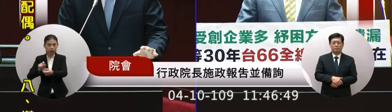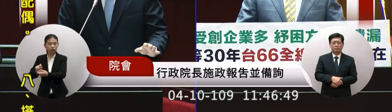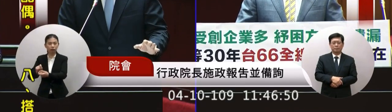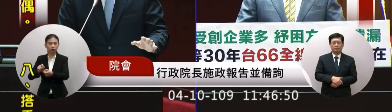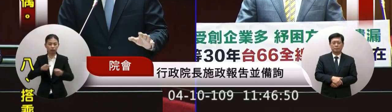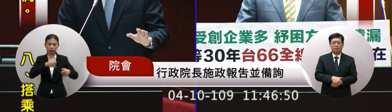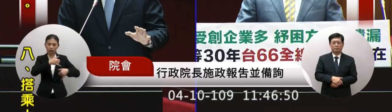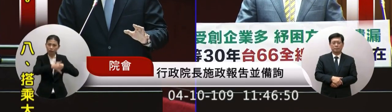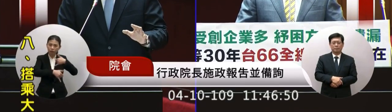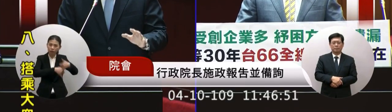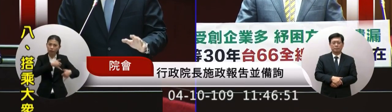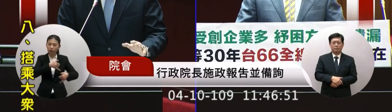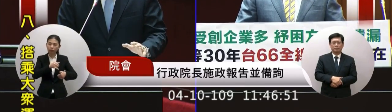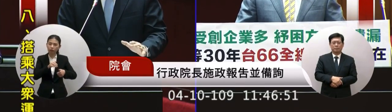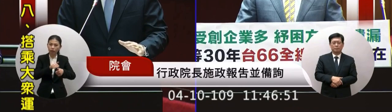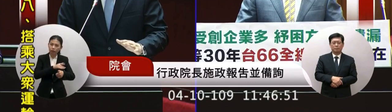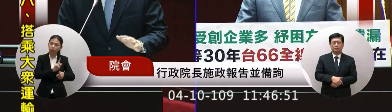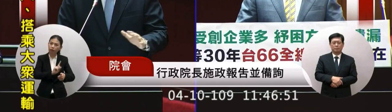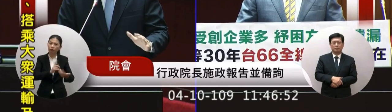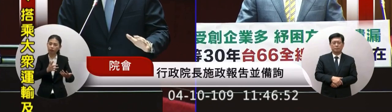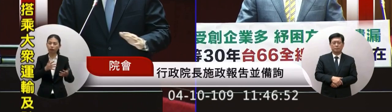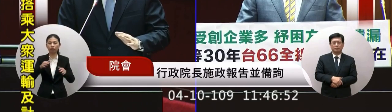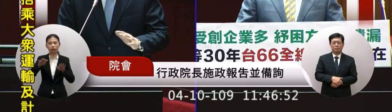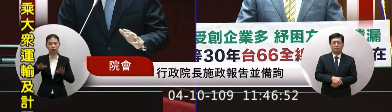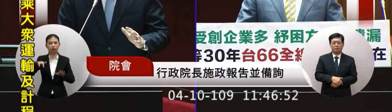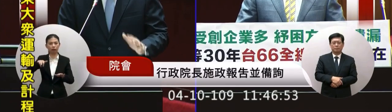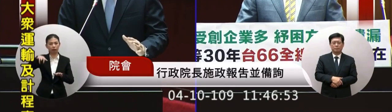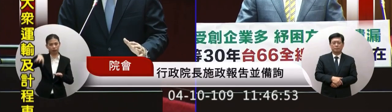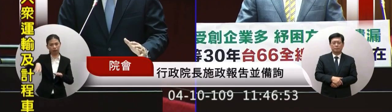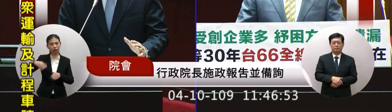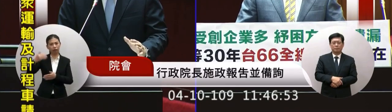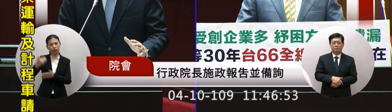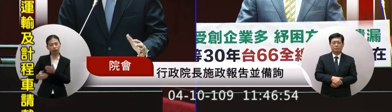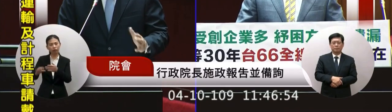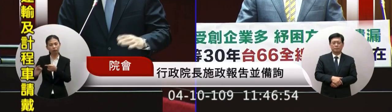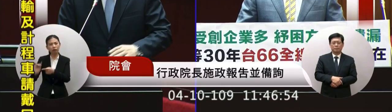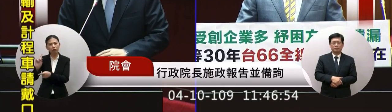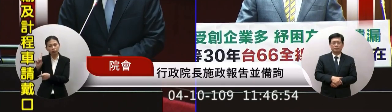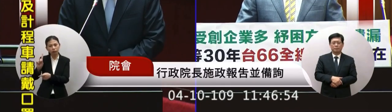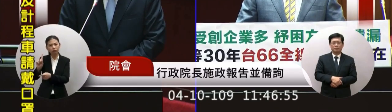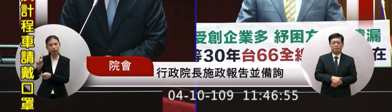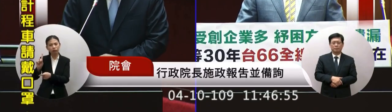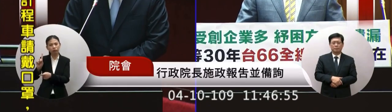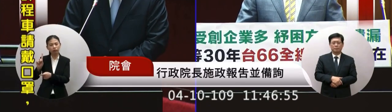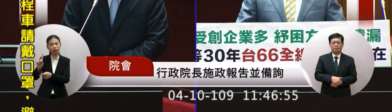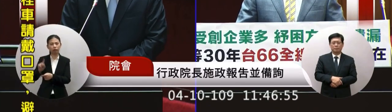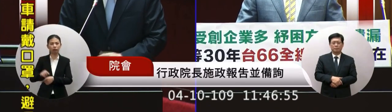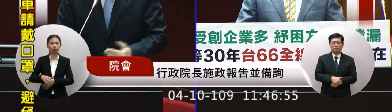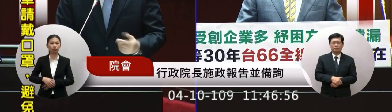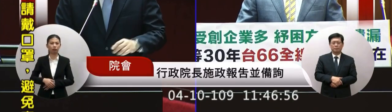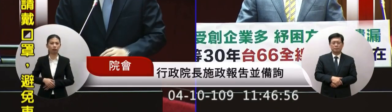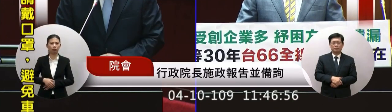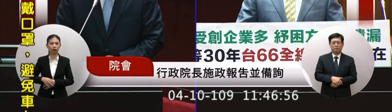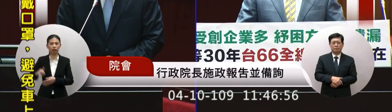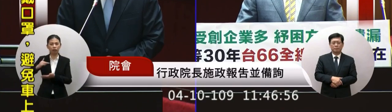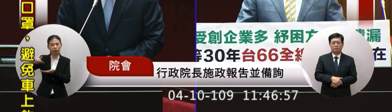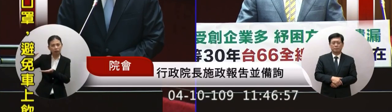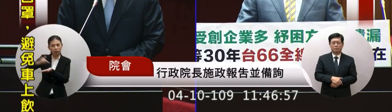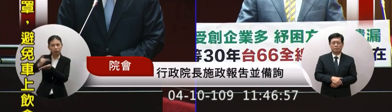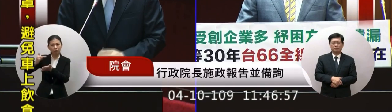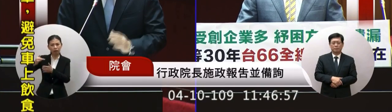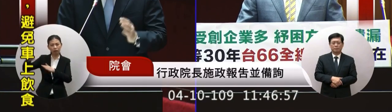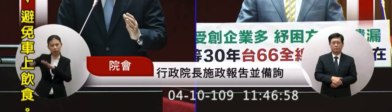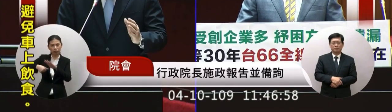生活受到现在因为机场几乎是哈剩下1%啊的这个出入境